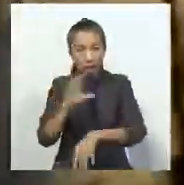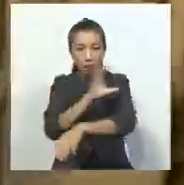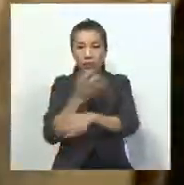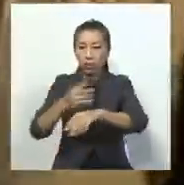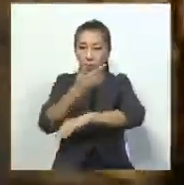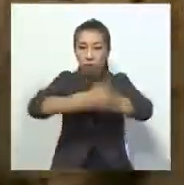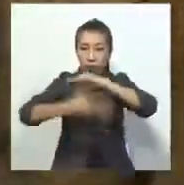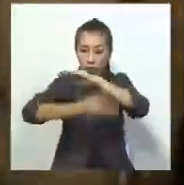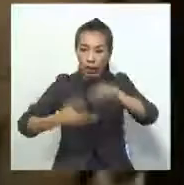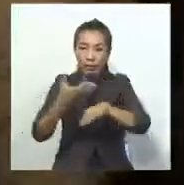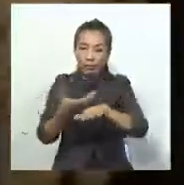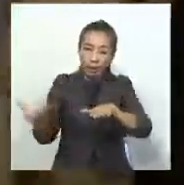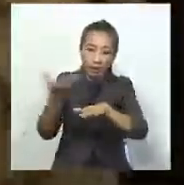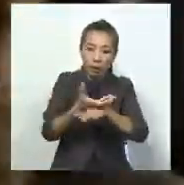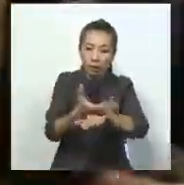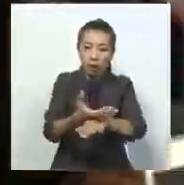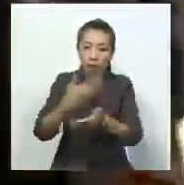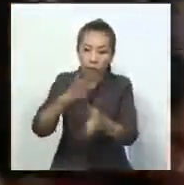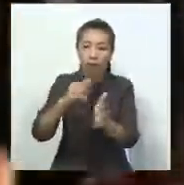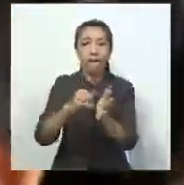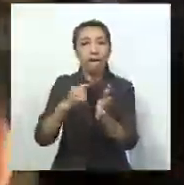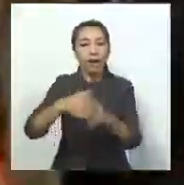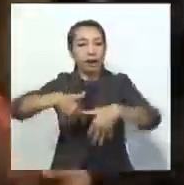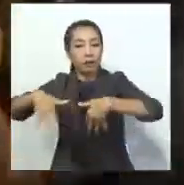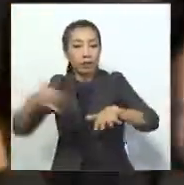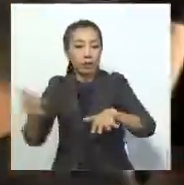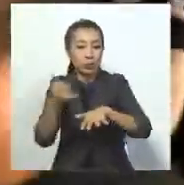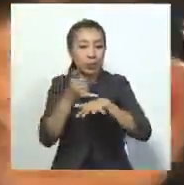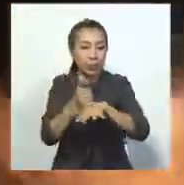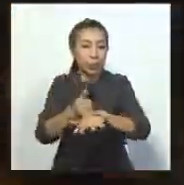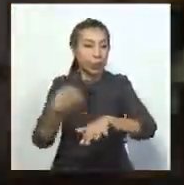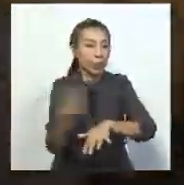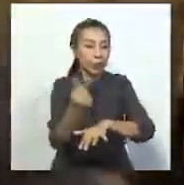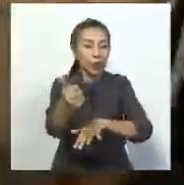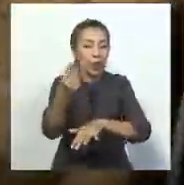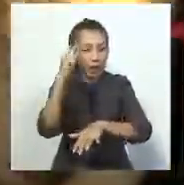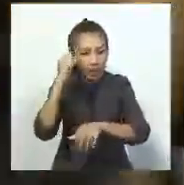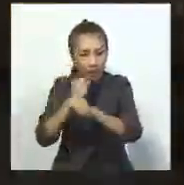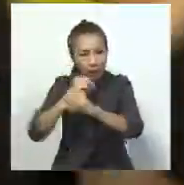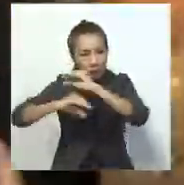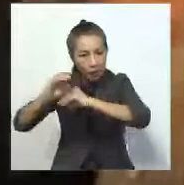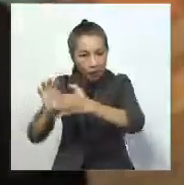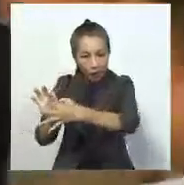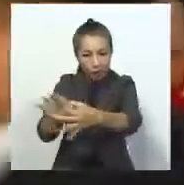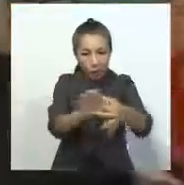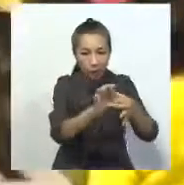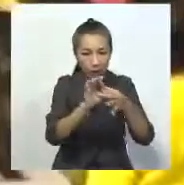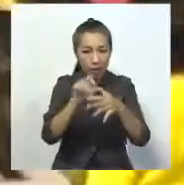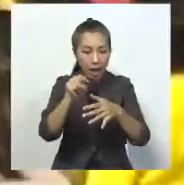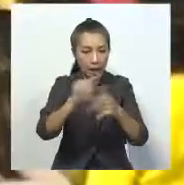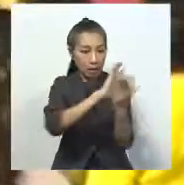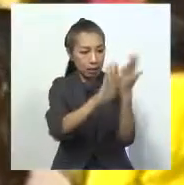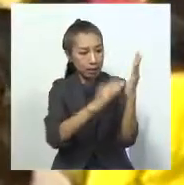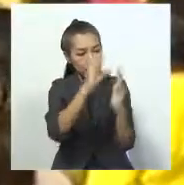ลอดจนการเดินทางของประชาชนให้มีความสะดวกรวดเร็วสามารถเชื่อมโยงเป็นโครงข่ายระบบคมนาคมขนส่งกับประเท